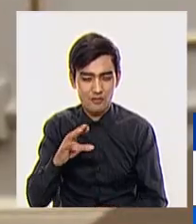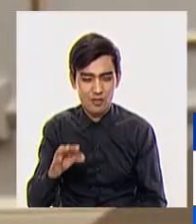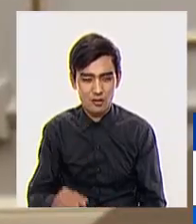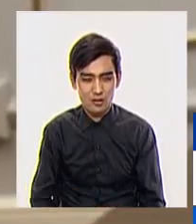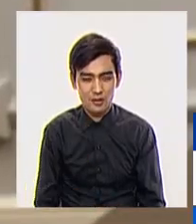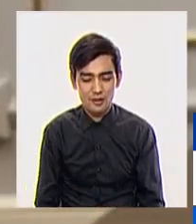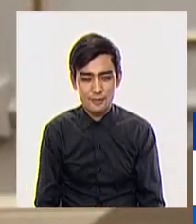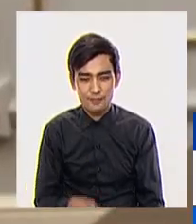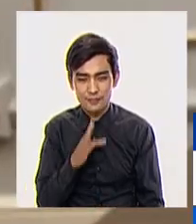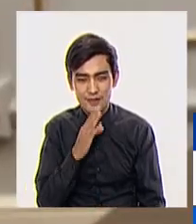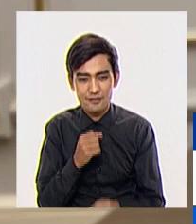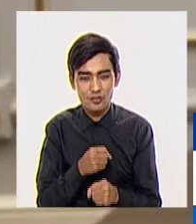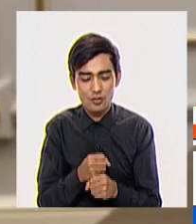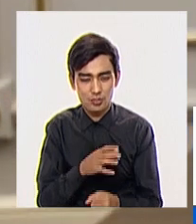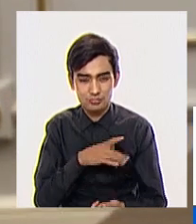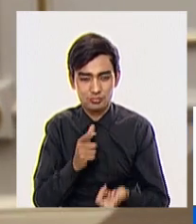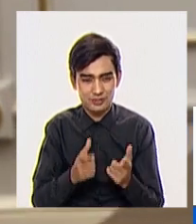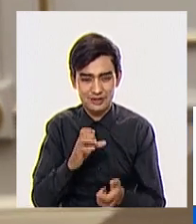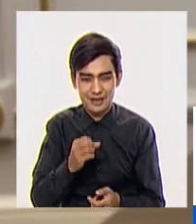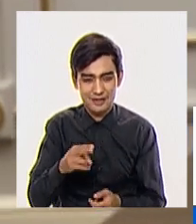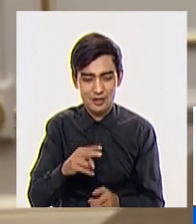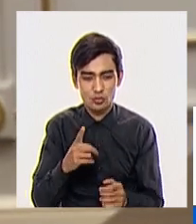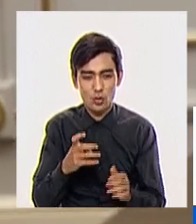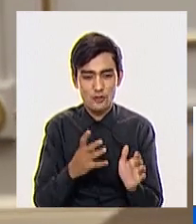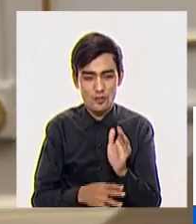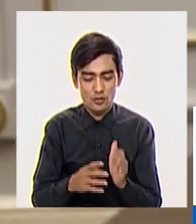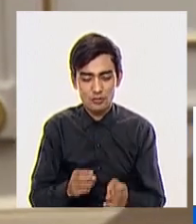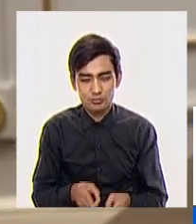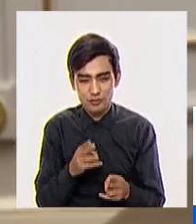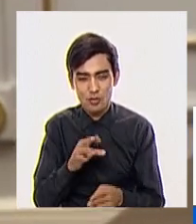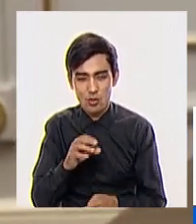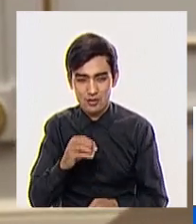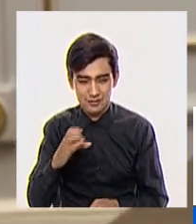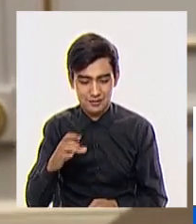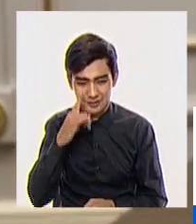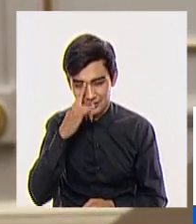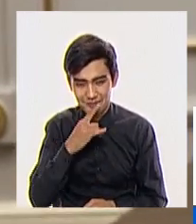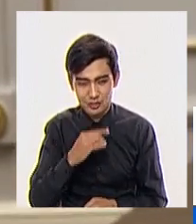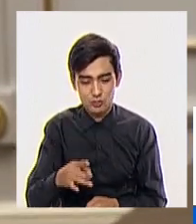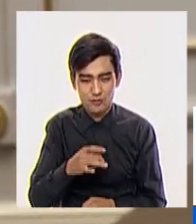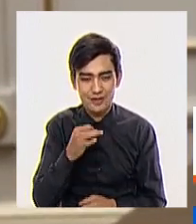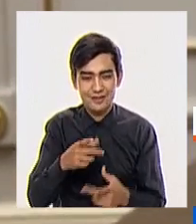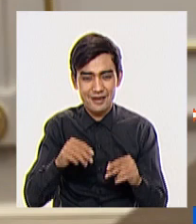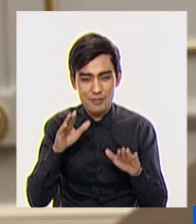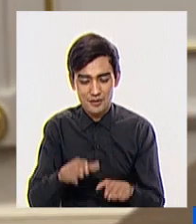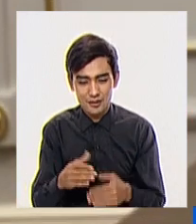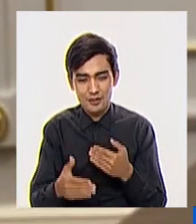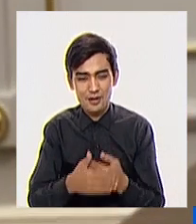Действия данной девушки подпадают под статью 190 Уголовного кодекса Республики Казахстан, где